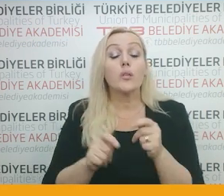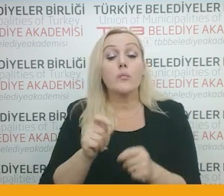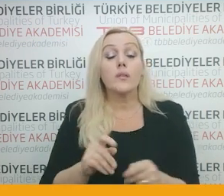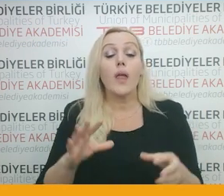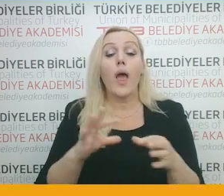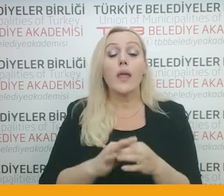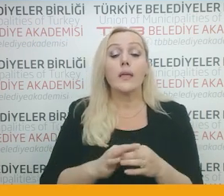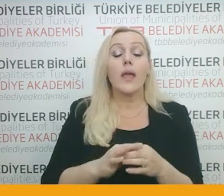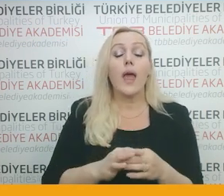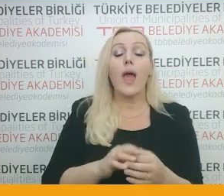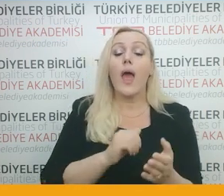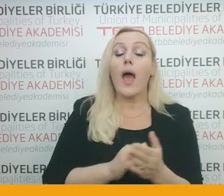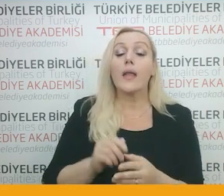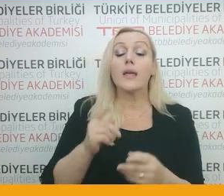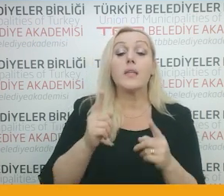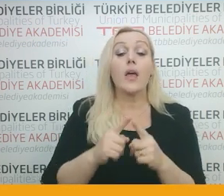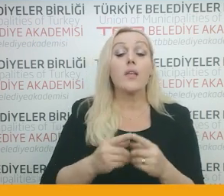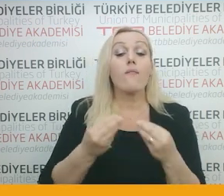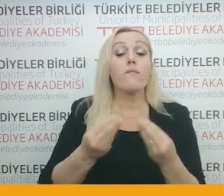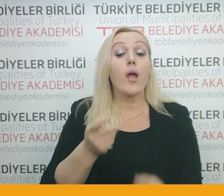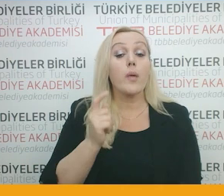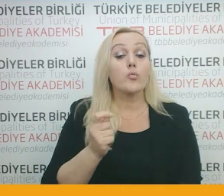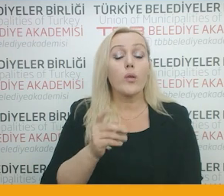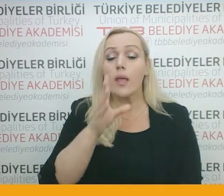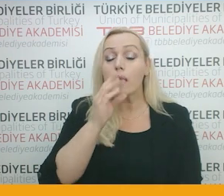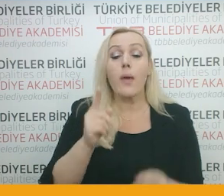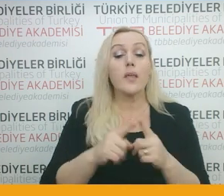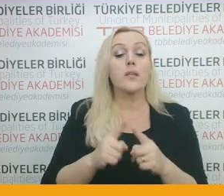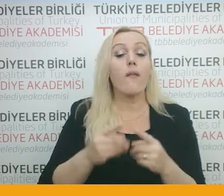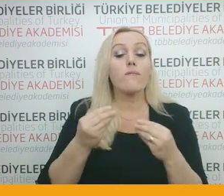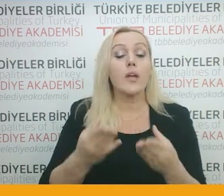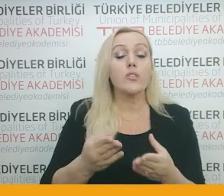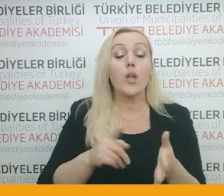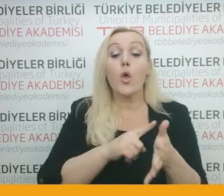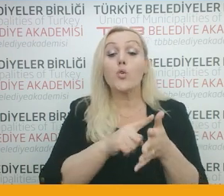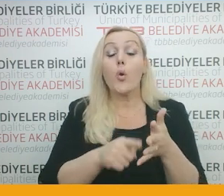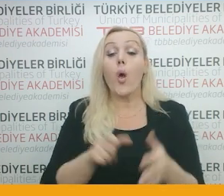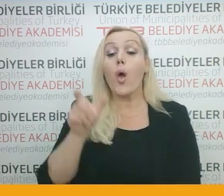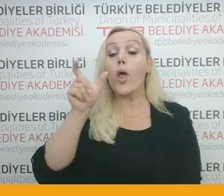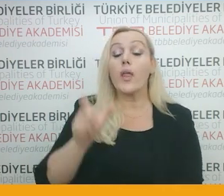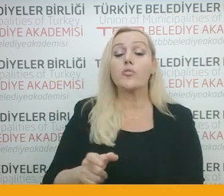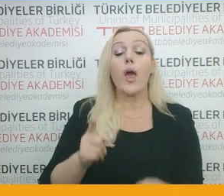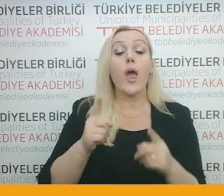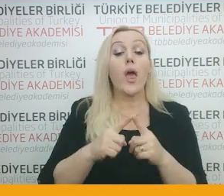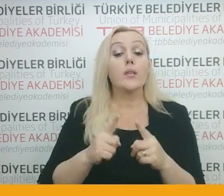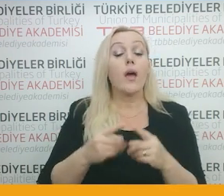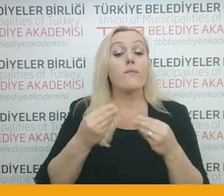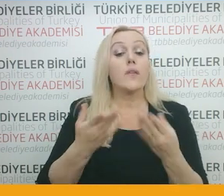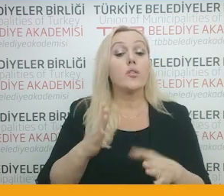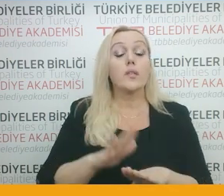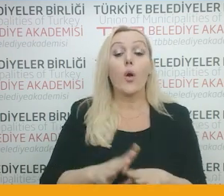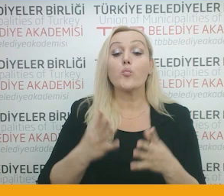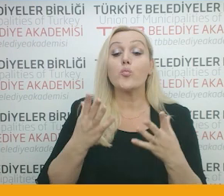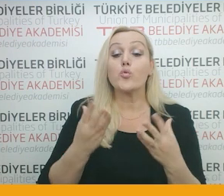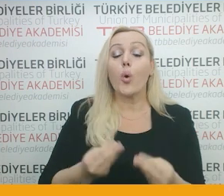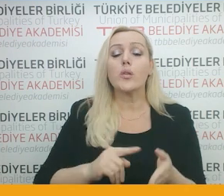herkes hesabını vermek durumunda. Kime hesap vereceğiz? Öncelikle hiyerarşik olarak üstlerimize hesap vereceğiz. Yaptığımız tüm iş ve işlemlerin,